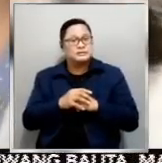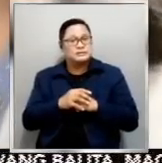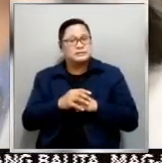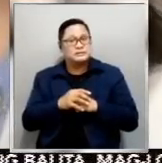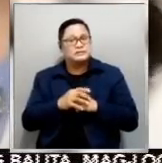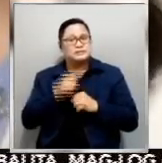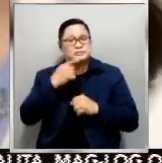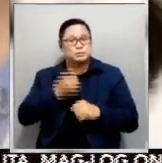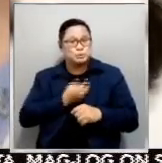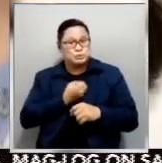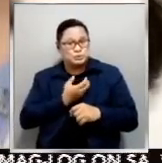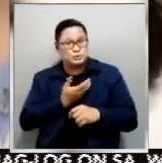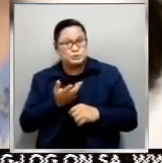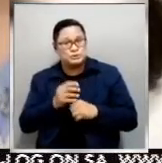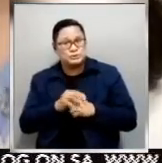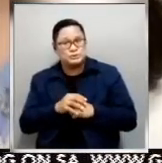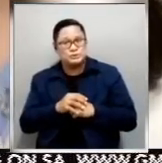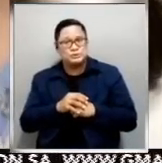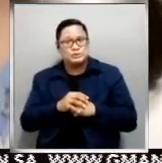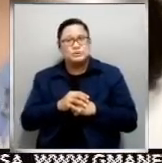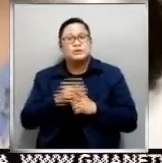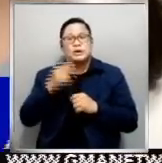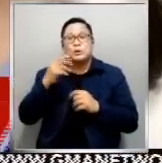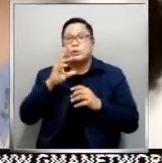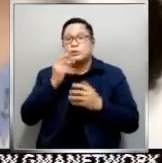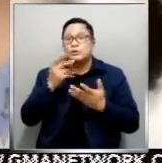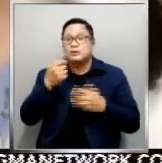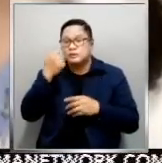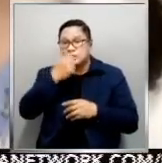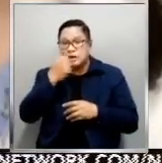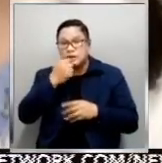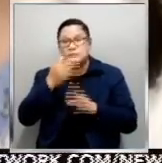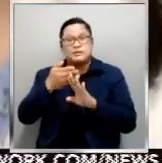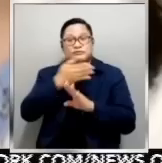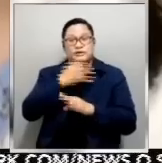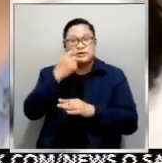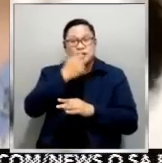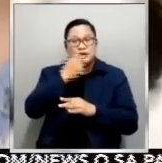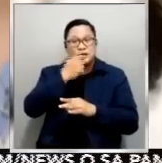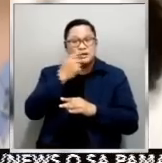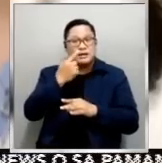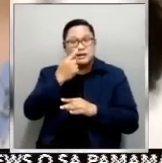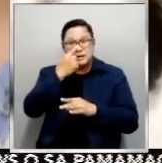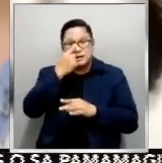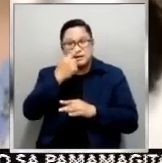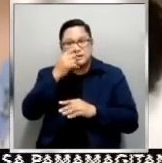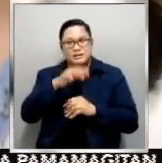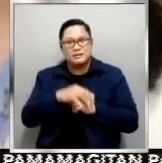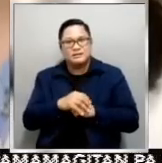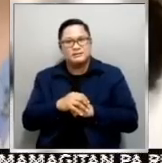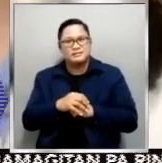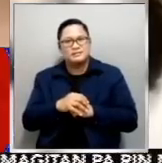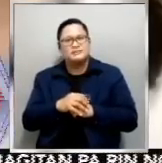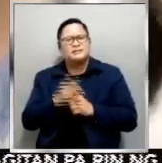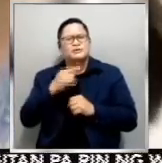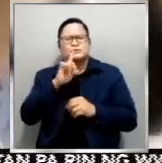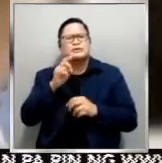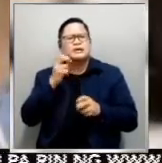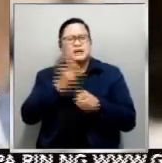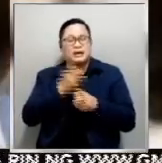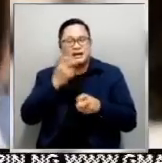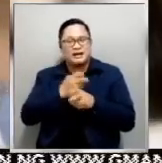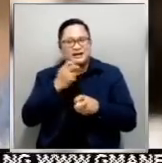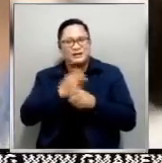Not because of the feeling ng swab, but before the swab even happened, even the swab test, nag-tear up siya. Sinatakot siya